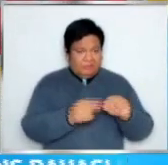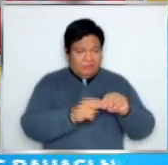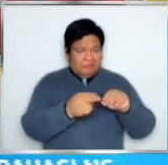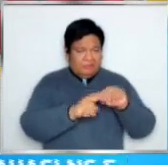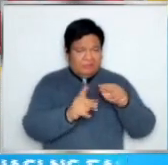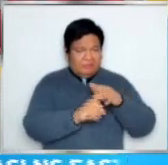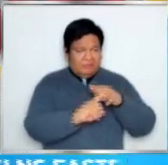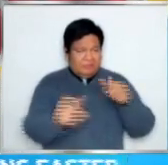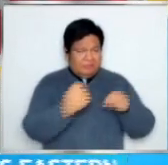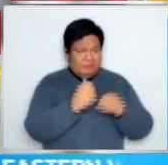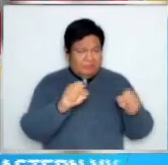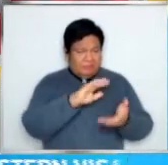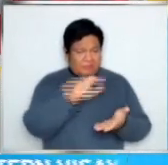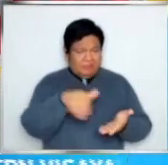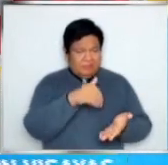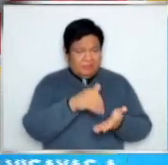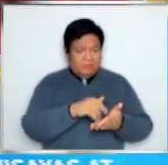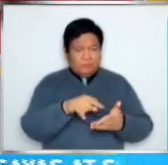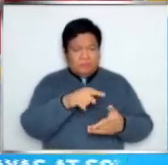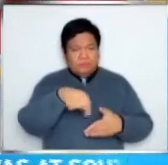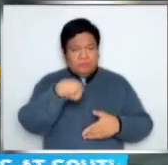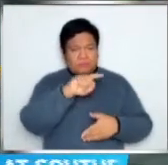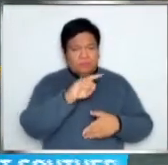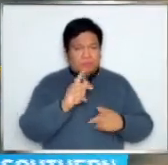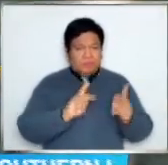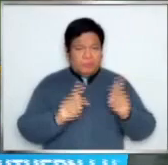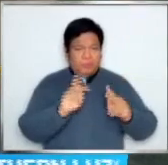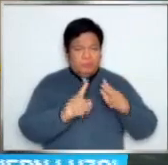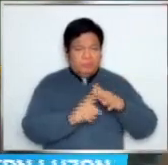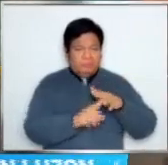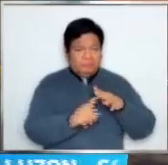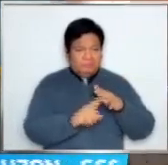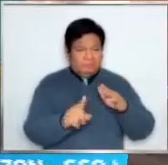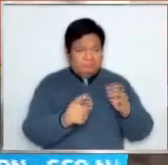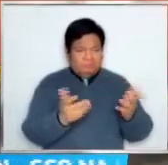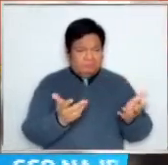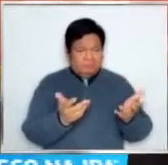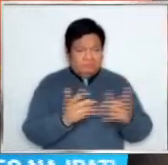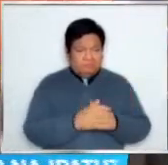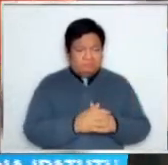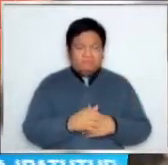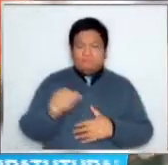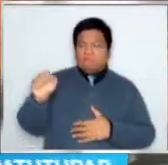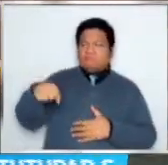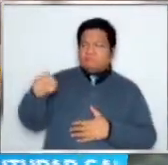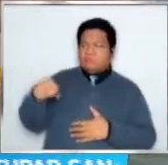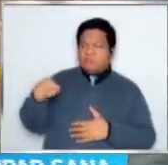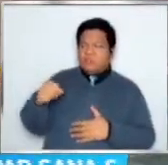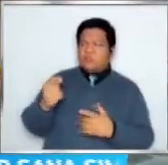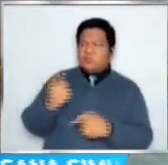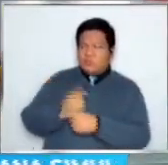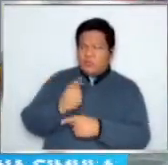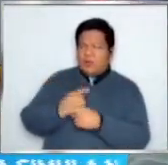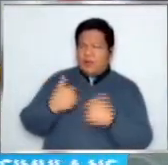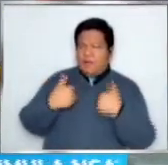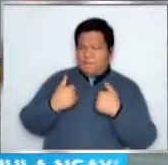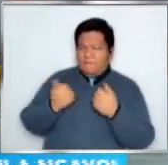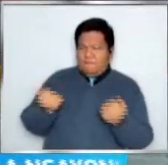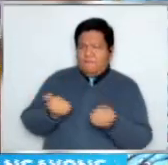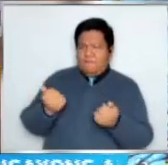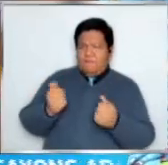ma-accommodate yung mga nag-evacuate? Tama, Rafi. Sapat naman yung mga classroom na ginawang evacuation